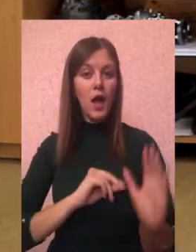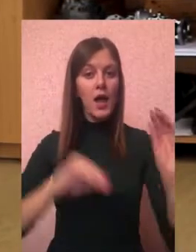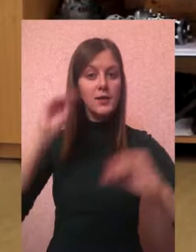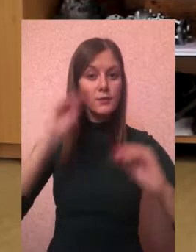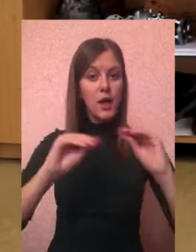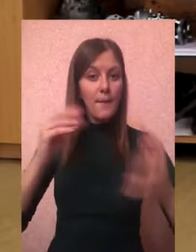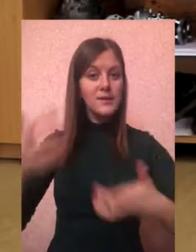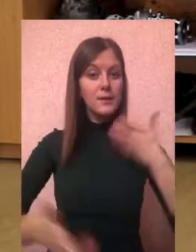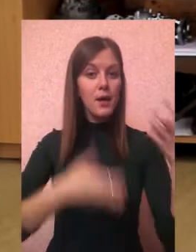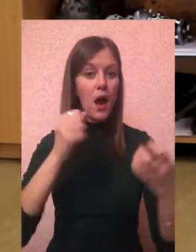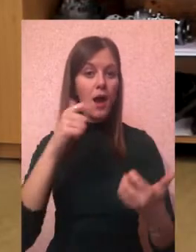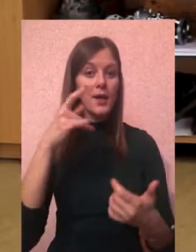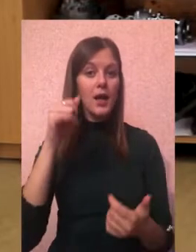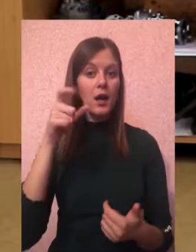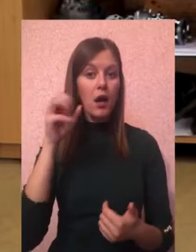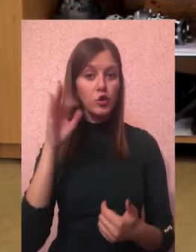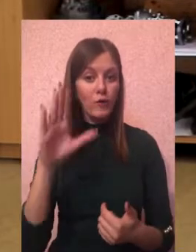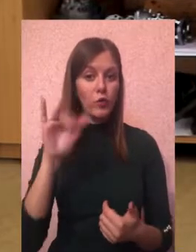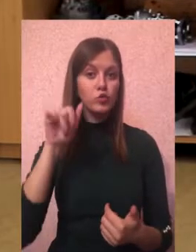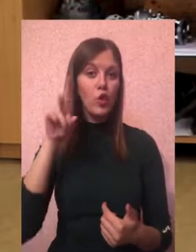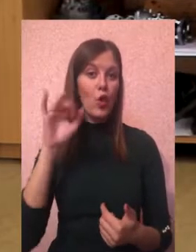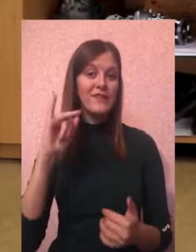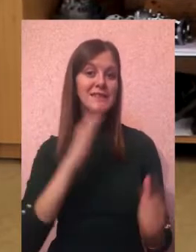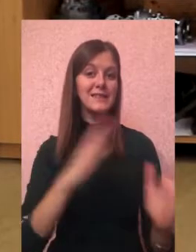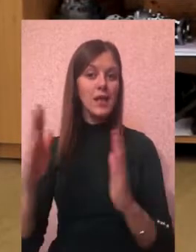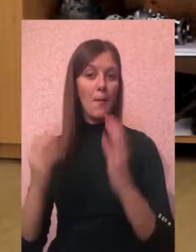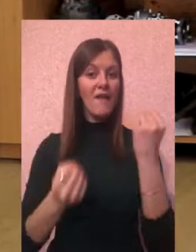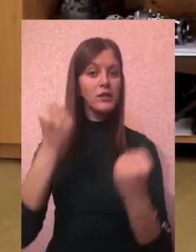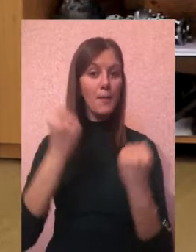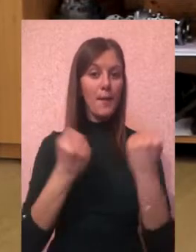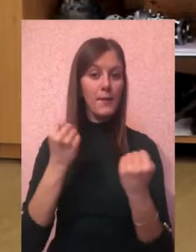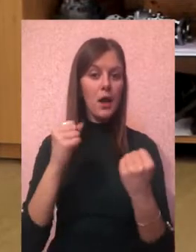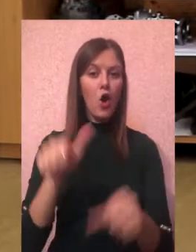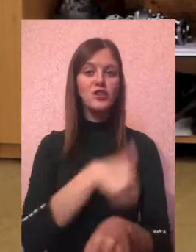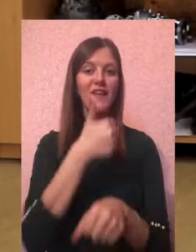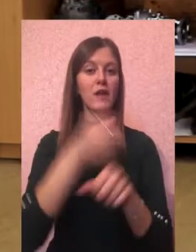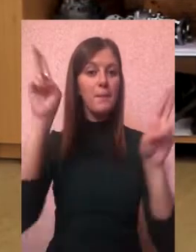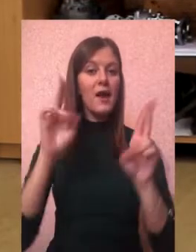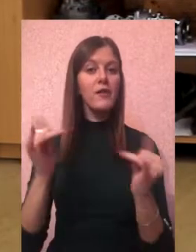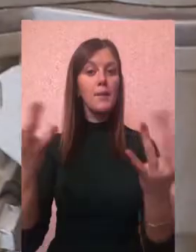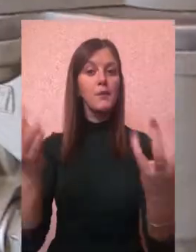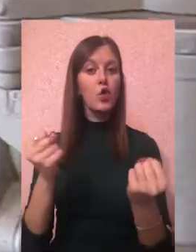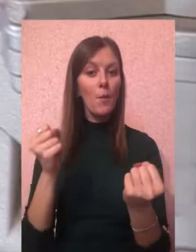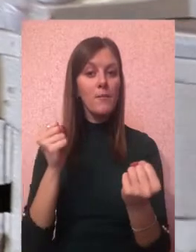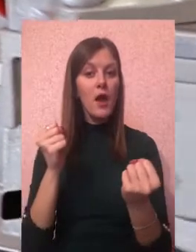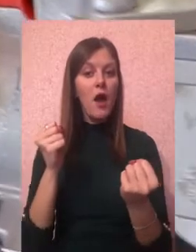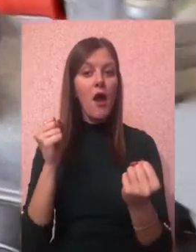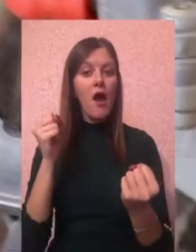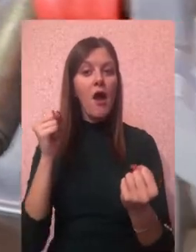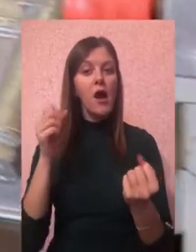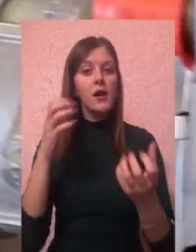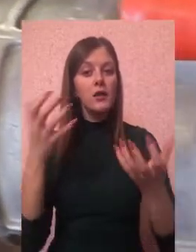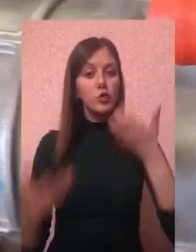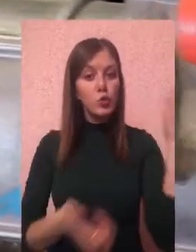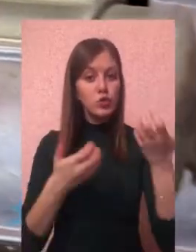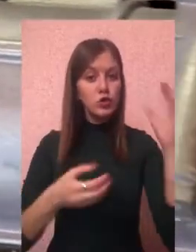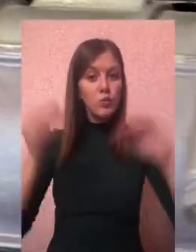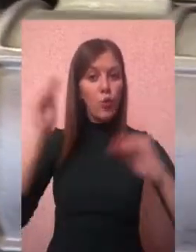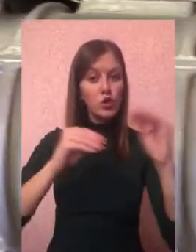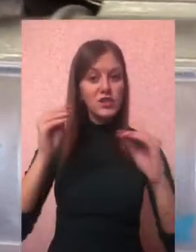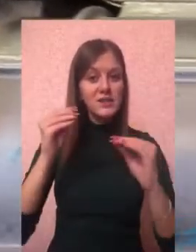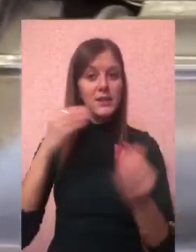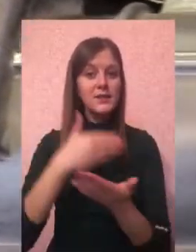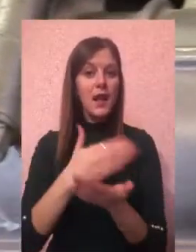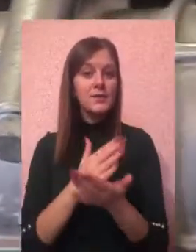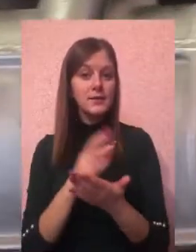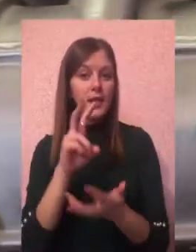разбираемых и собираемых агрегатов, узлов и систем автомобиля. Основные правила и приемы выполнения разборочно-сборочных,